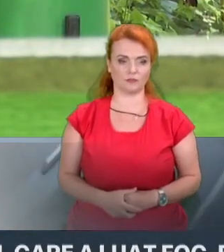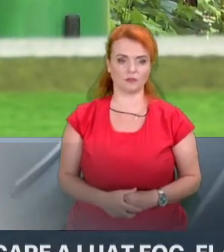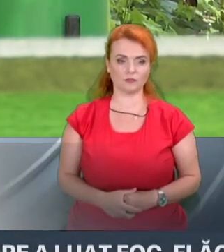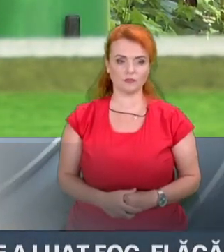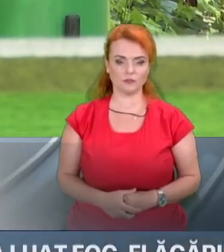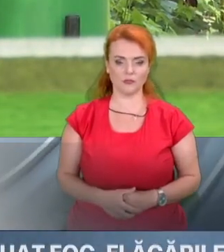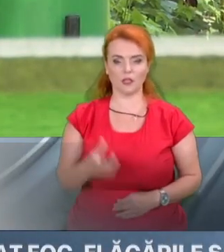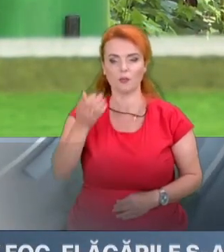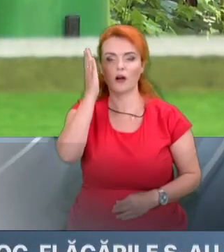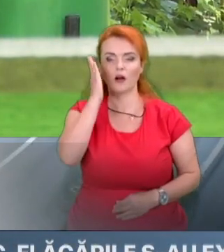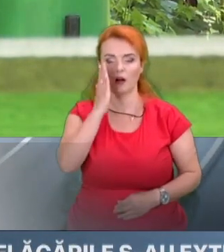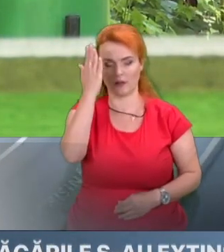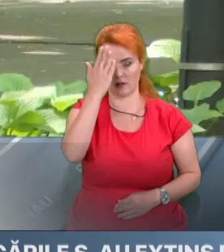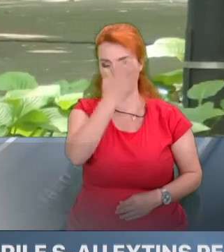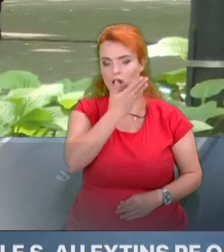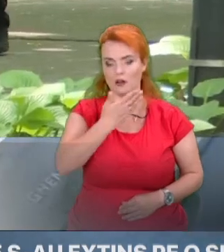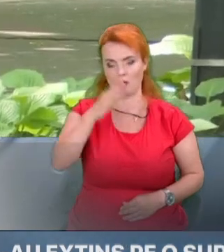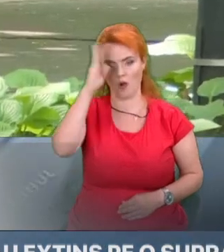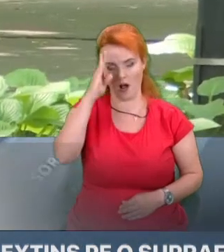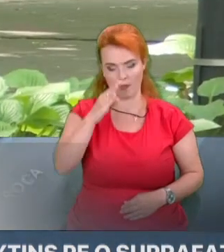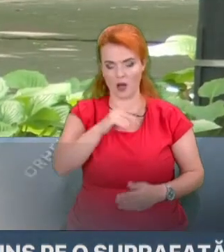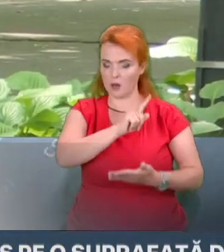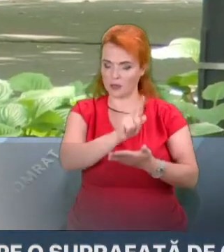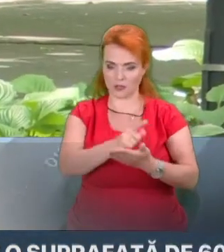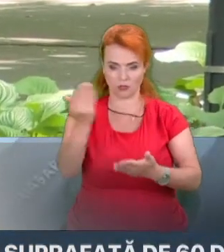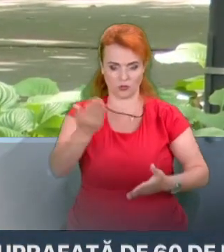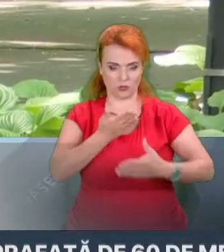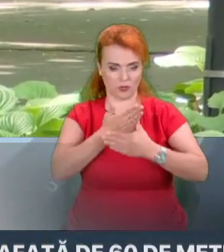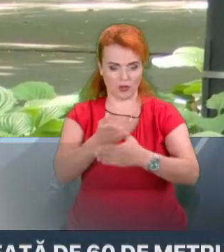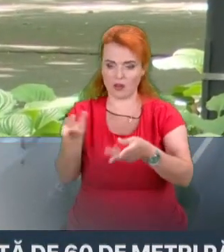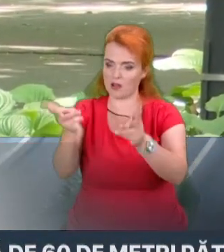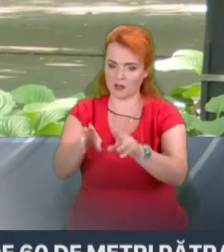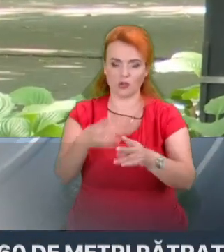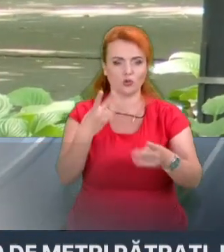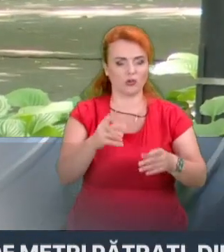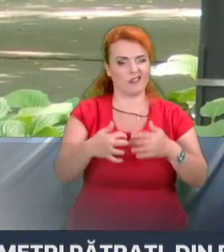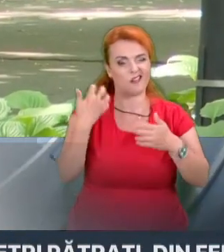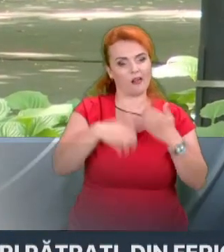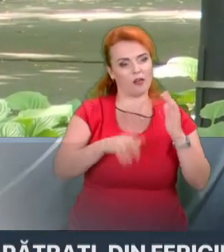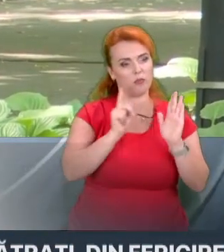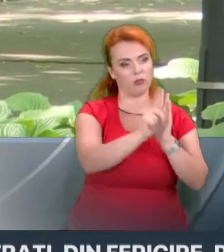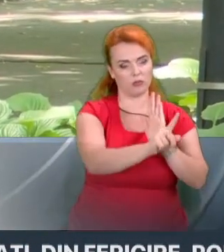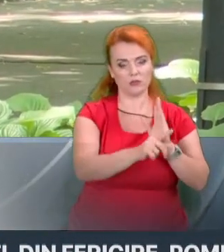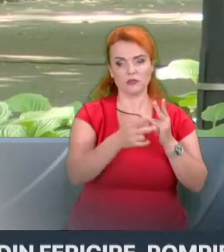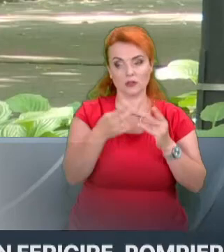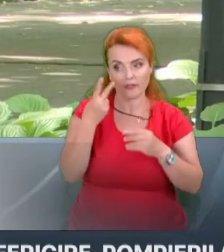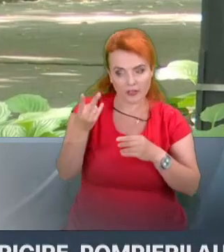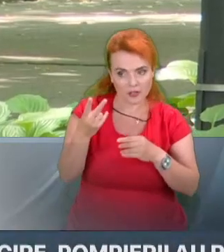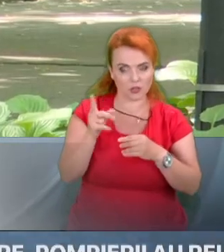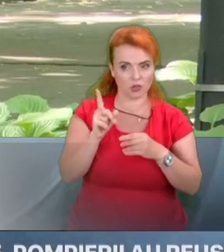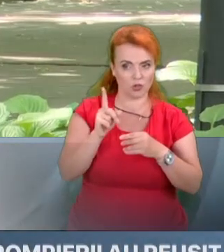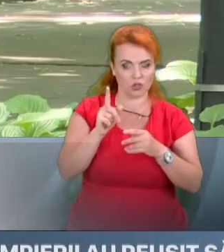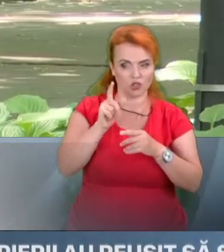să-l stropim cu apă și să, dacă vedem că starea încă este deci gravă, să chemăm